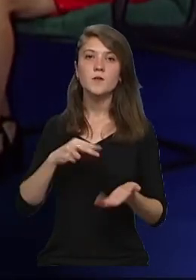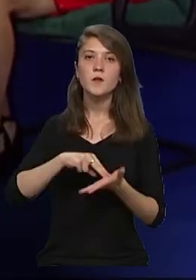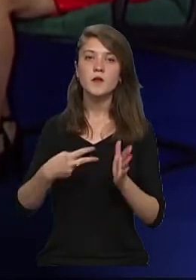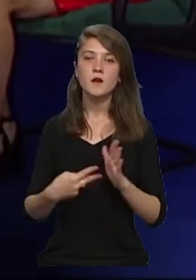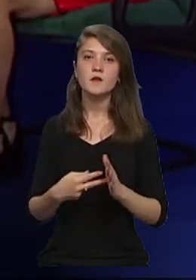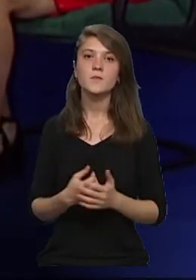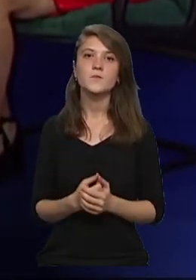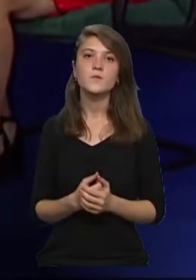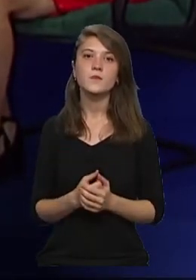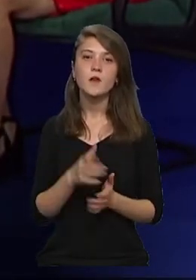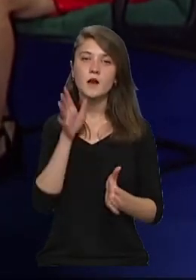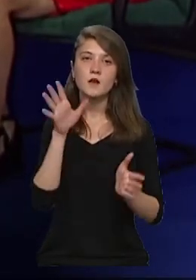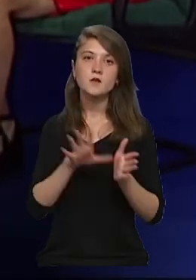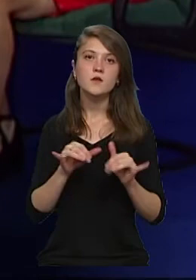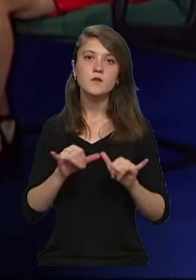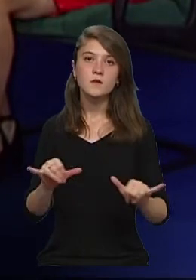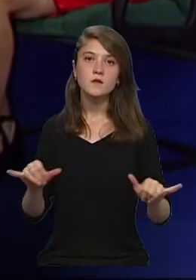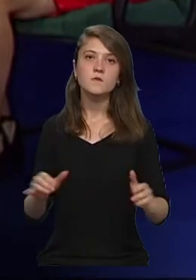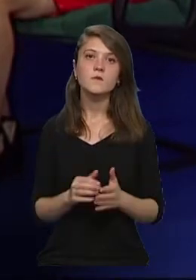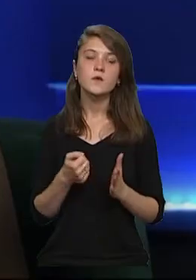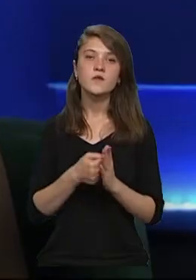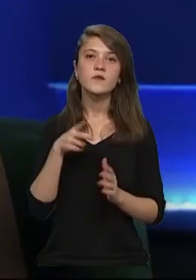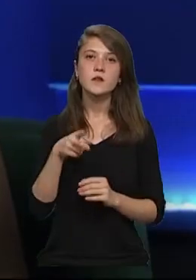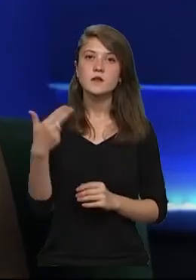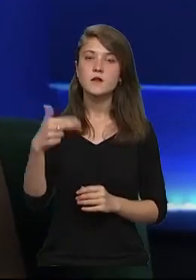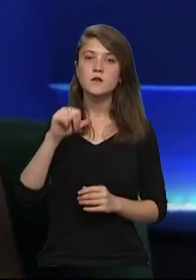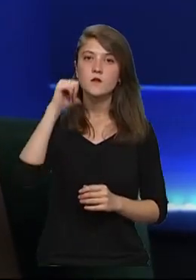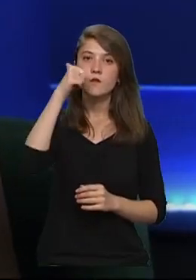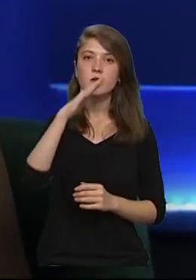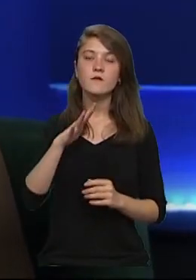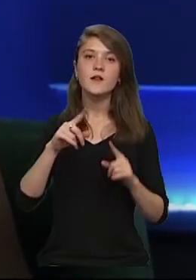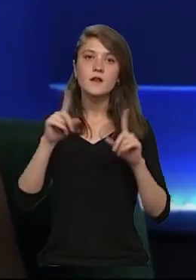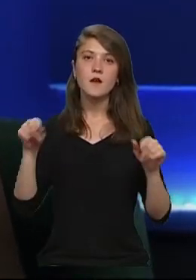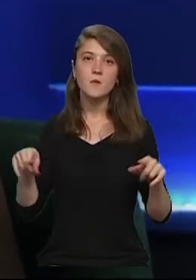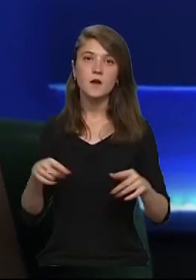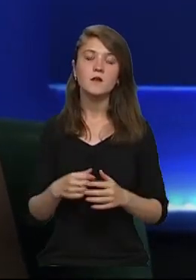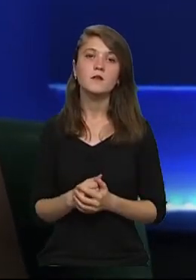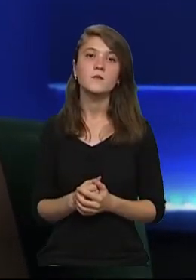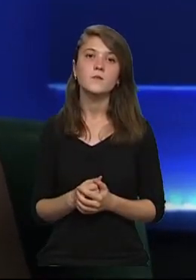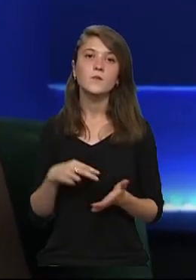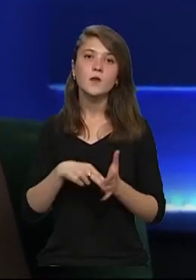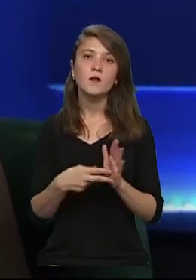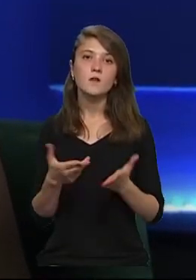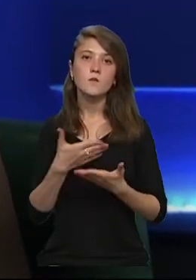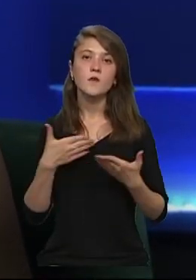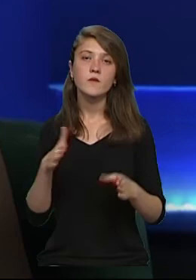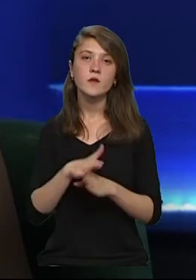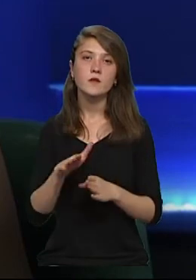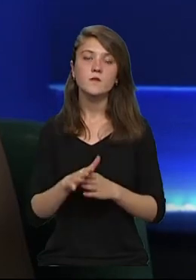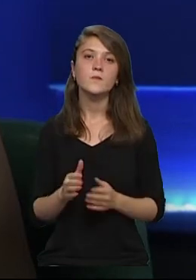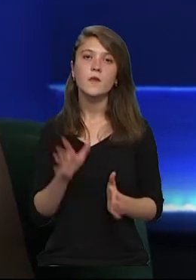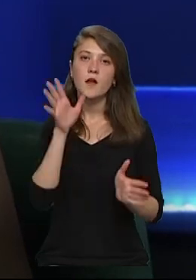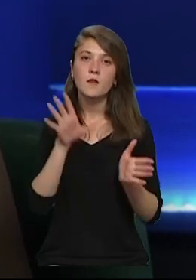сталого енергетичного розвитку та клімату до 2030 року. І в рамках виконання даного плану ми проводимо заходи з